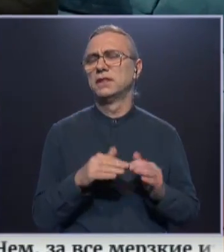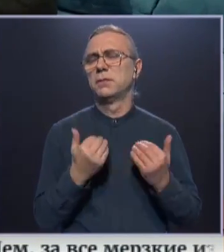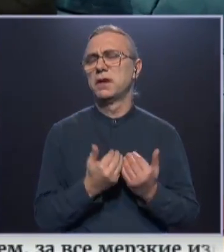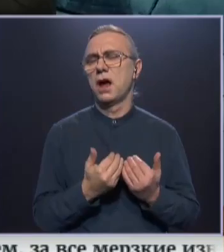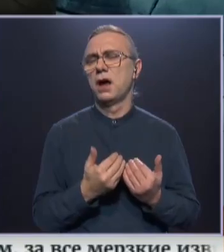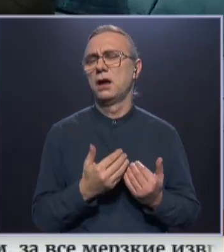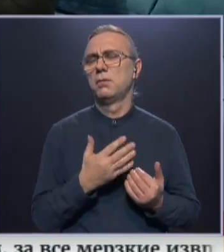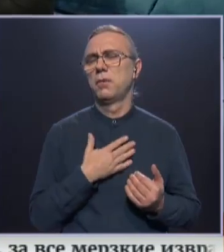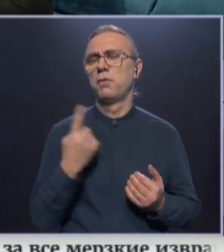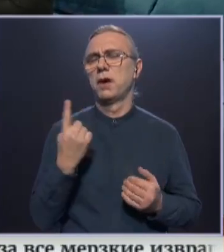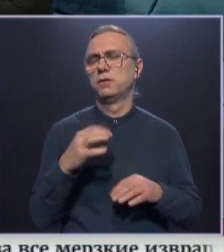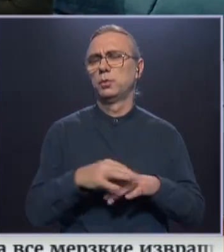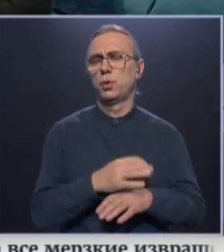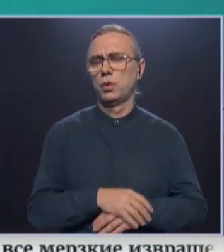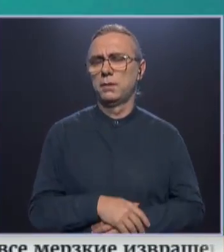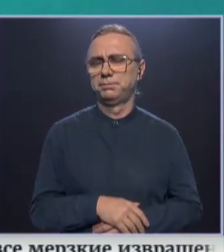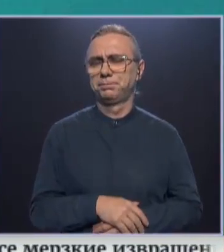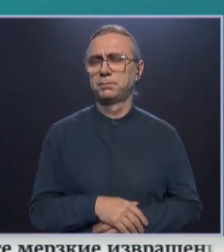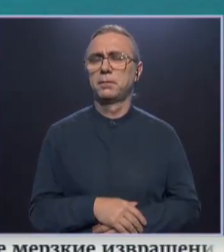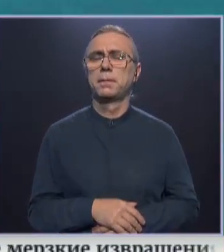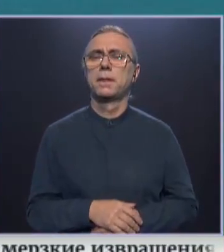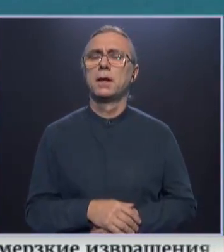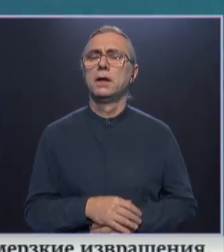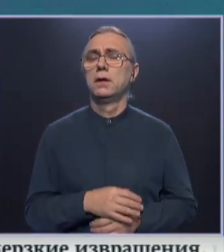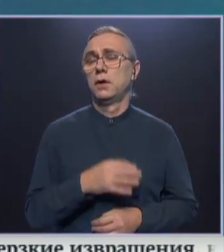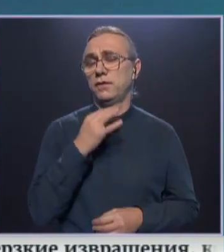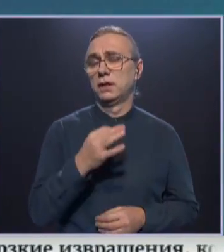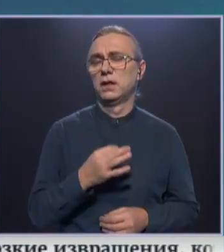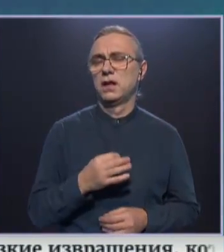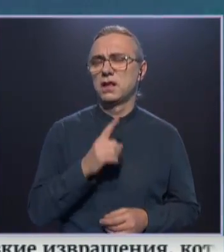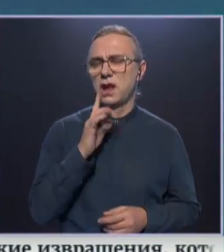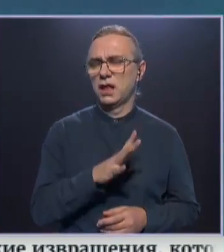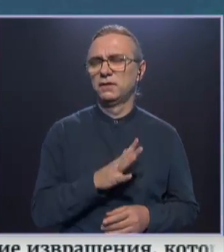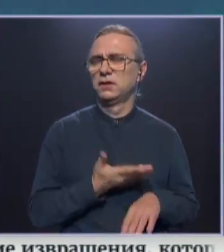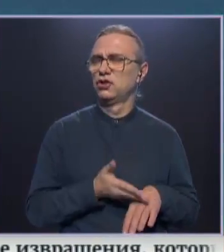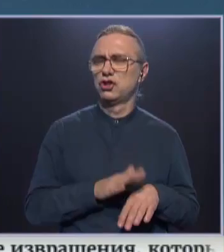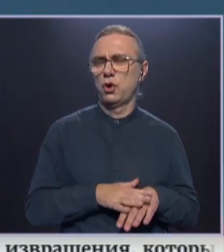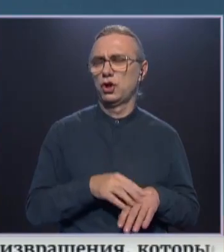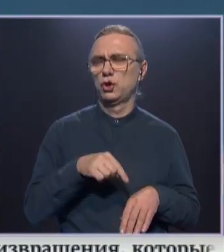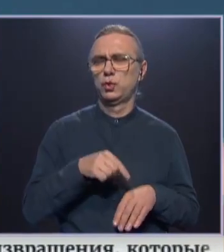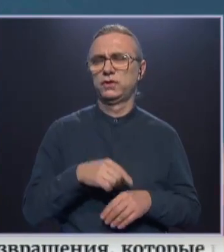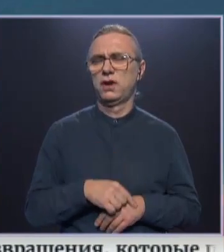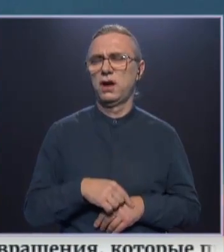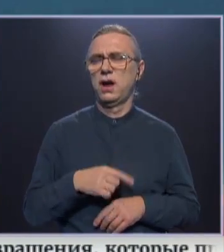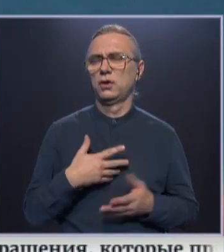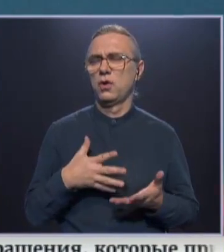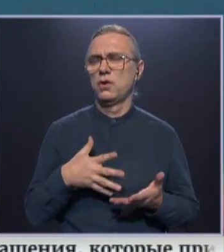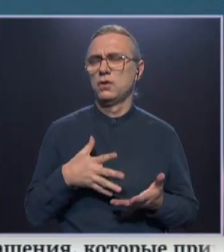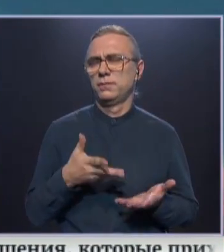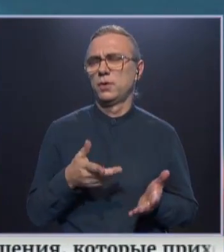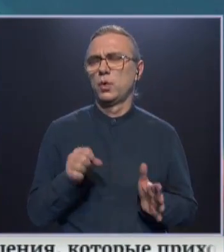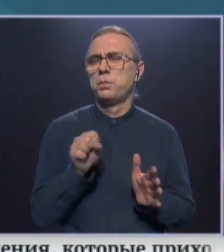Ненависть – очень тяжелое чувство, которое разъедает человека, конечно. Так губительно влияет на